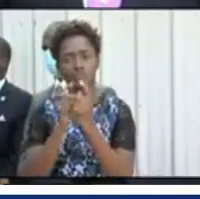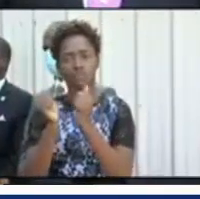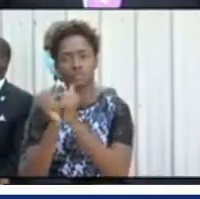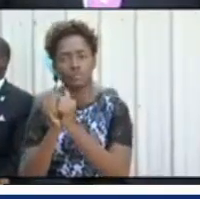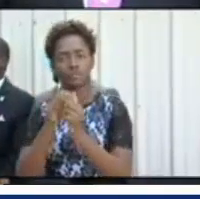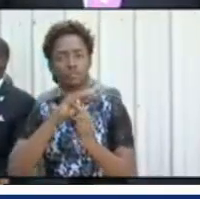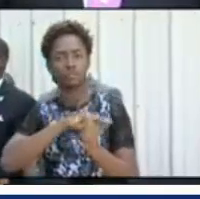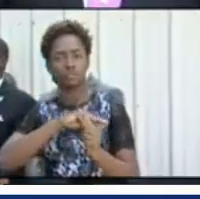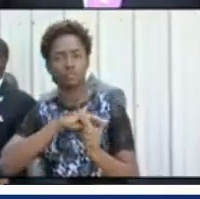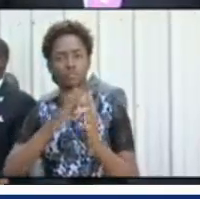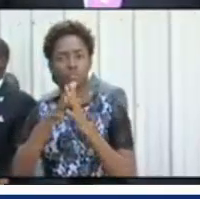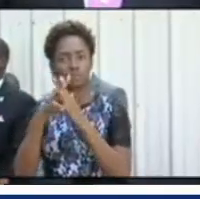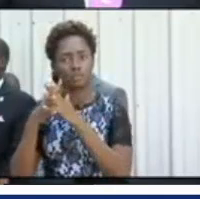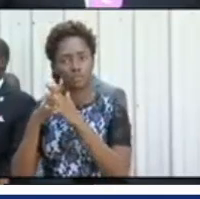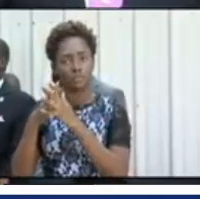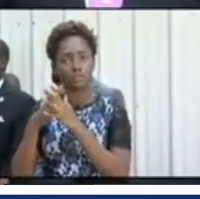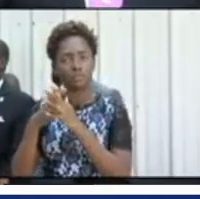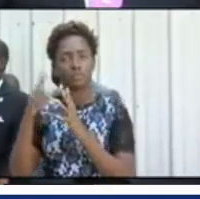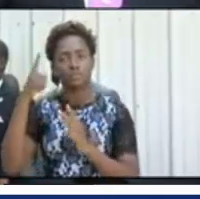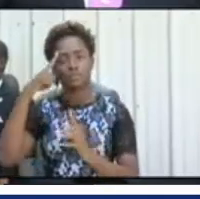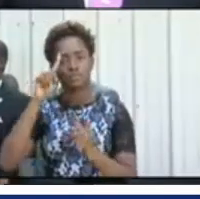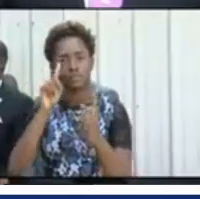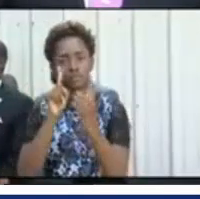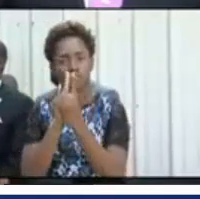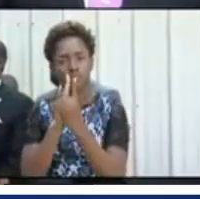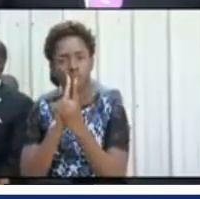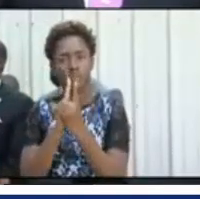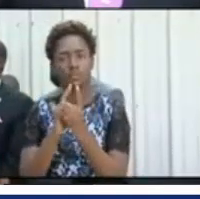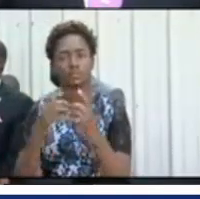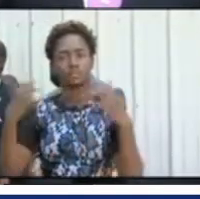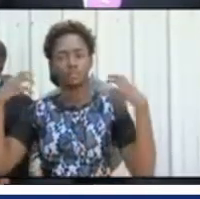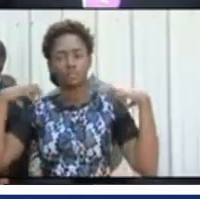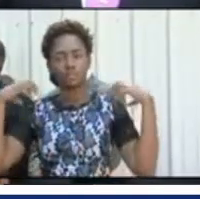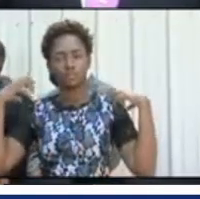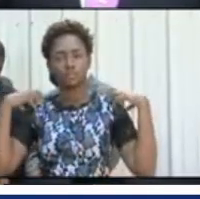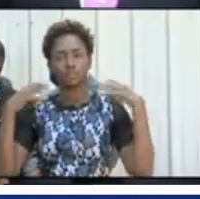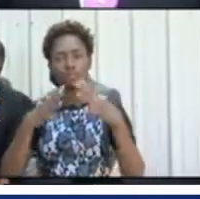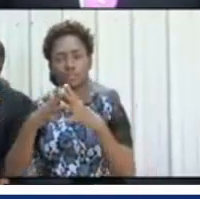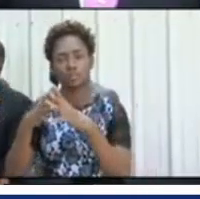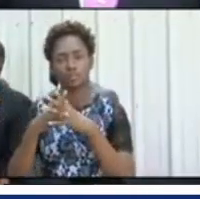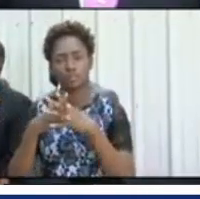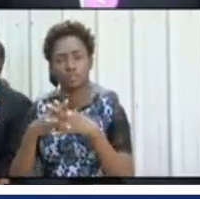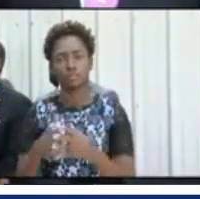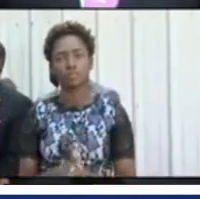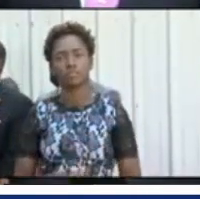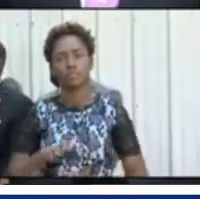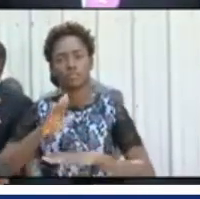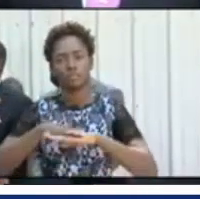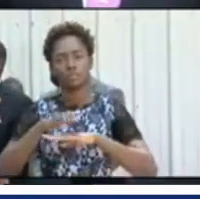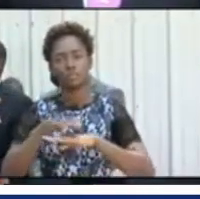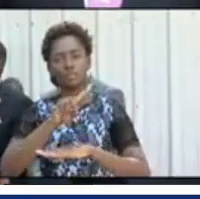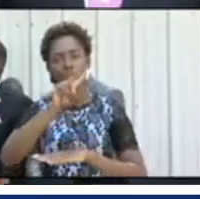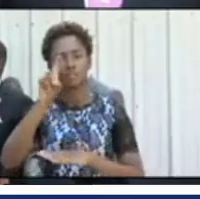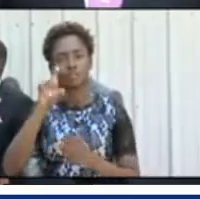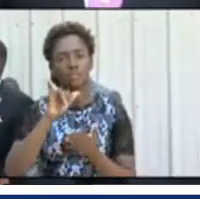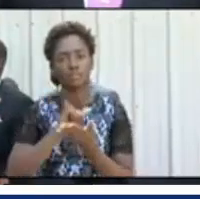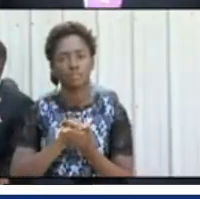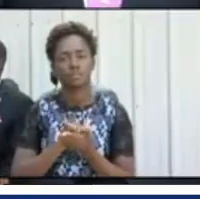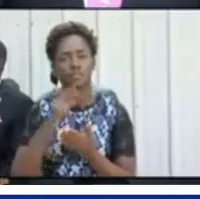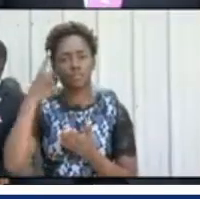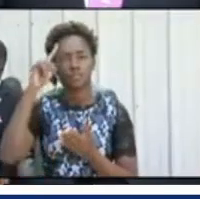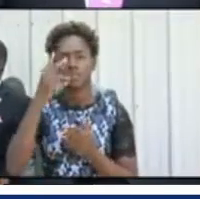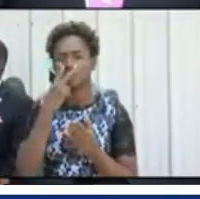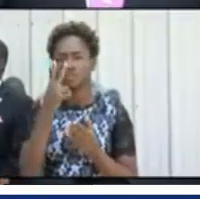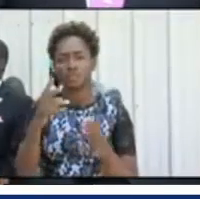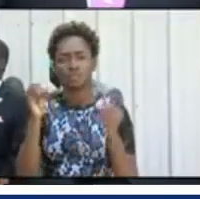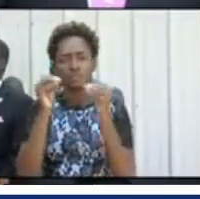Affaires étrangères, pour rencontrer avec l'autorité américaine, sur question ça pour être qui plus bon coup mais